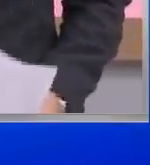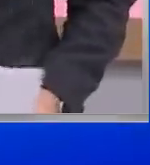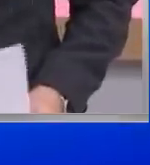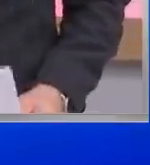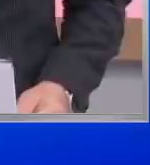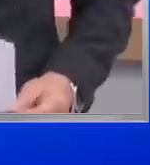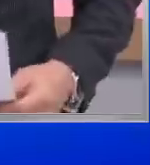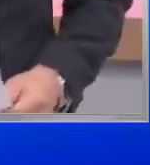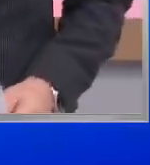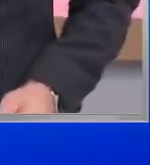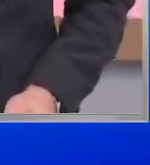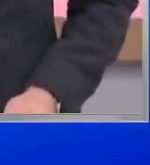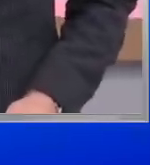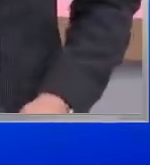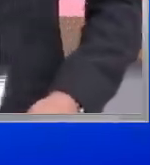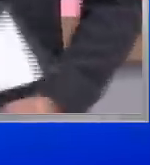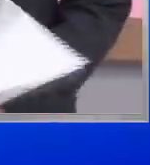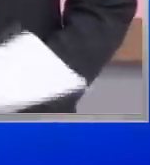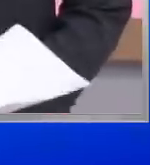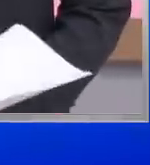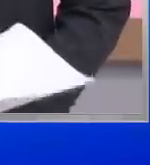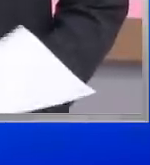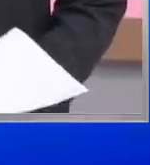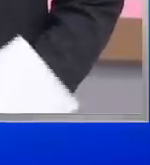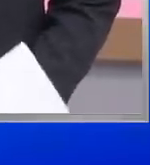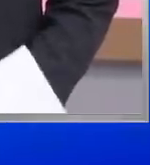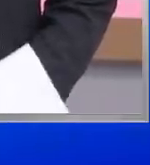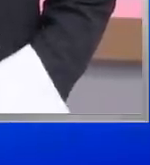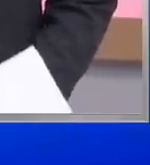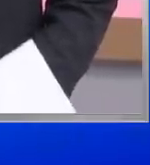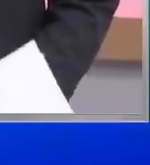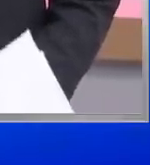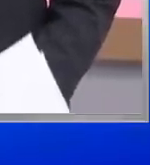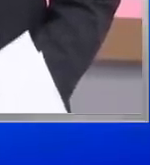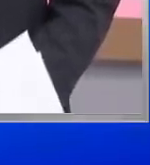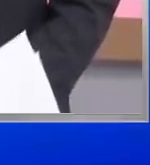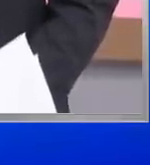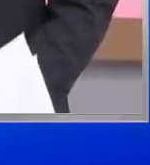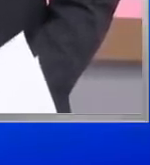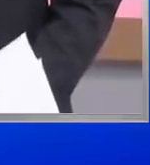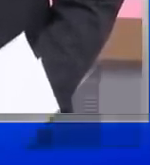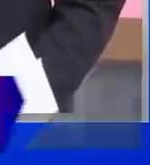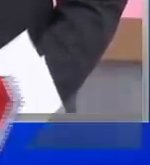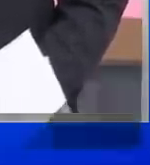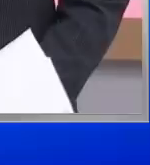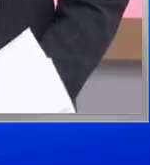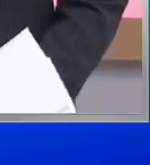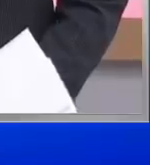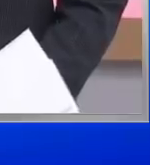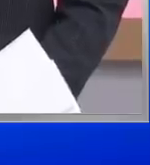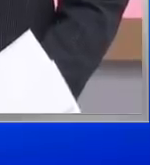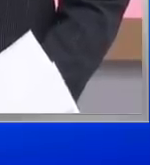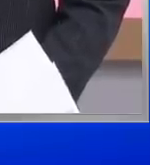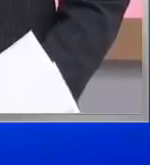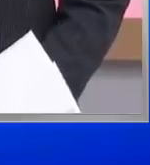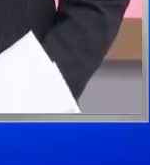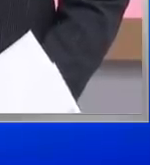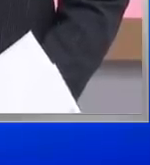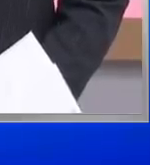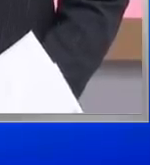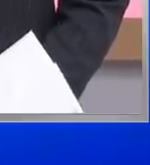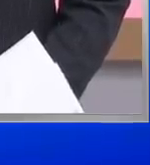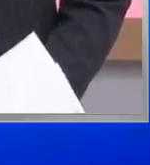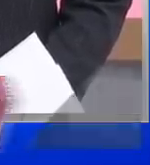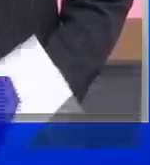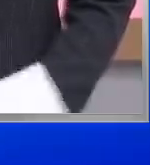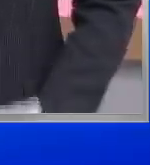Sa ngalan ng pandesal. Kahit walang palaman, ha? Mga kapuso, yan po ang mga balitang ating tinutukan ngayong Sabado.